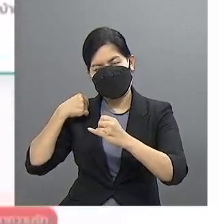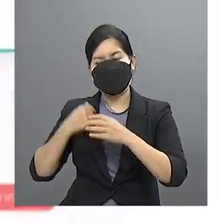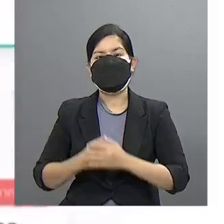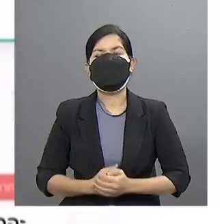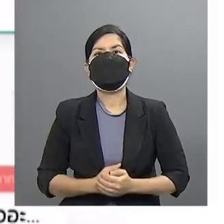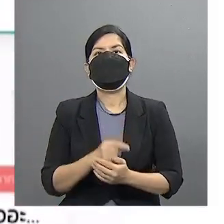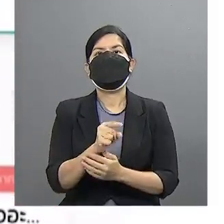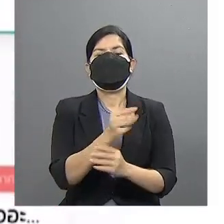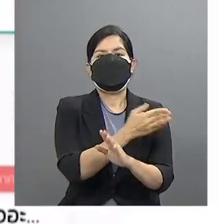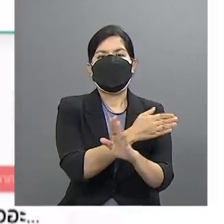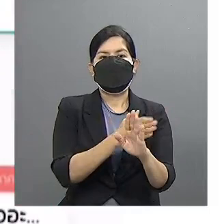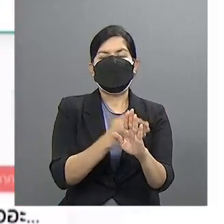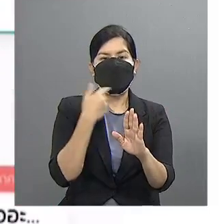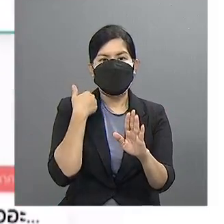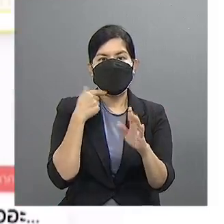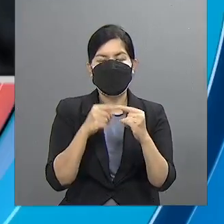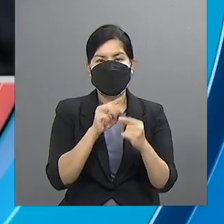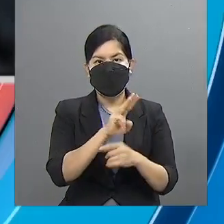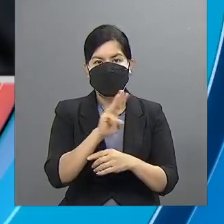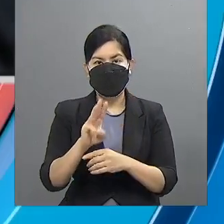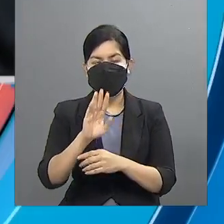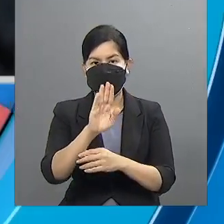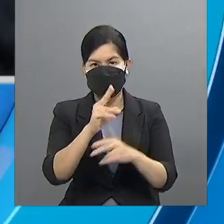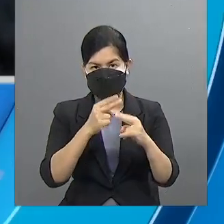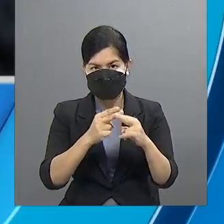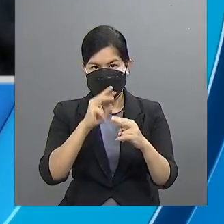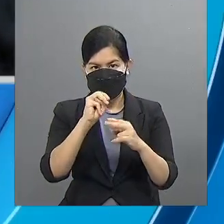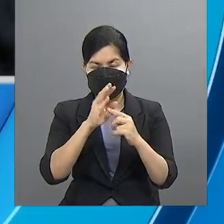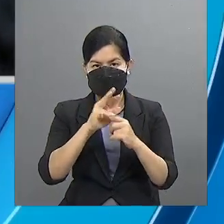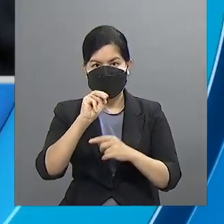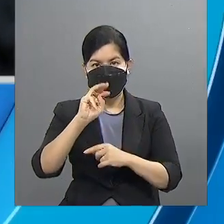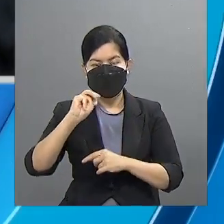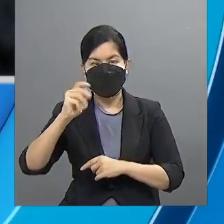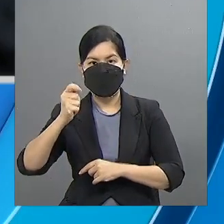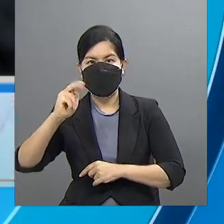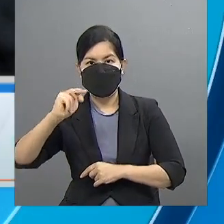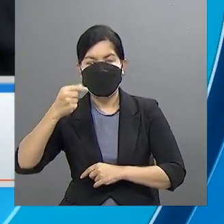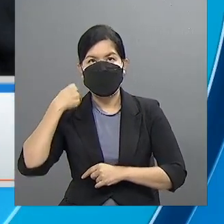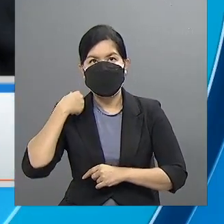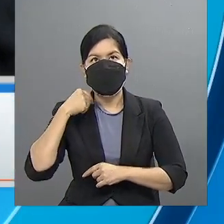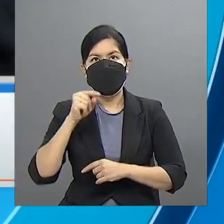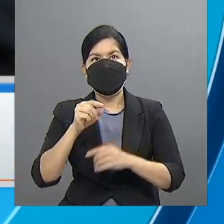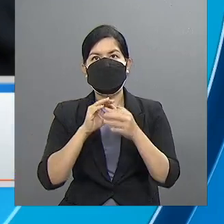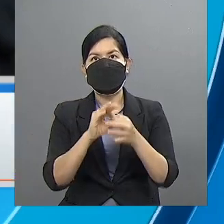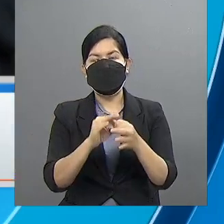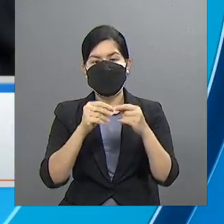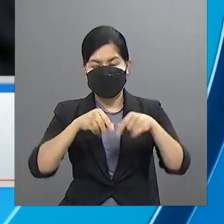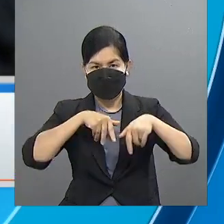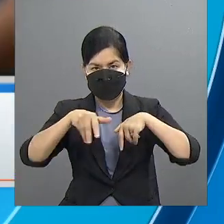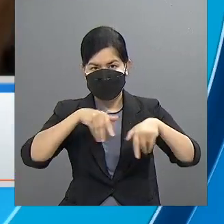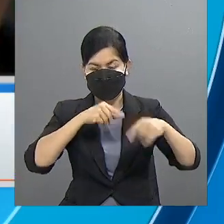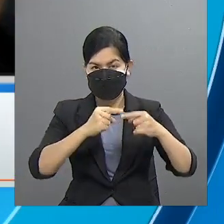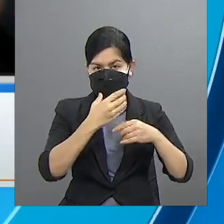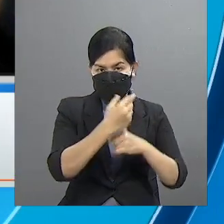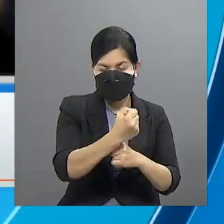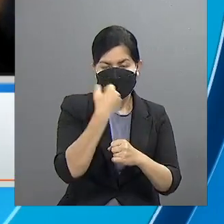คะจากทางเว็บไซต์mumong.com ที่ทั้งสองท่านบอกว่าเอ๊ะมันเกินความคาดหมายเนาะในเรื่องของการได้รับความสนใจจากคนที่มาใช้พื้นที่ตรงนี้ใน